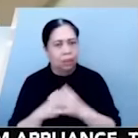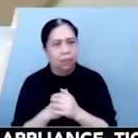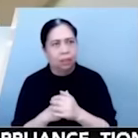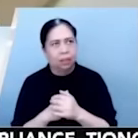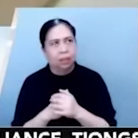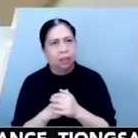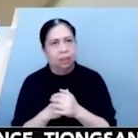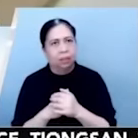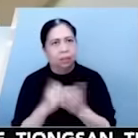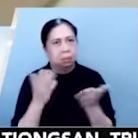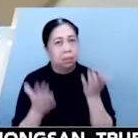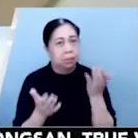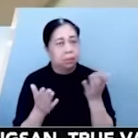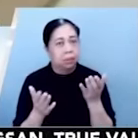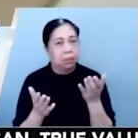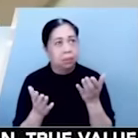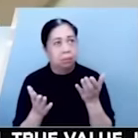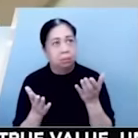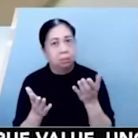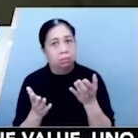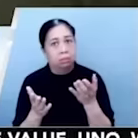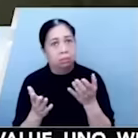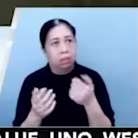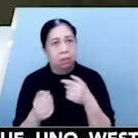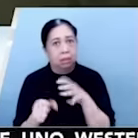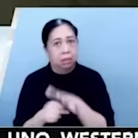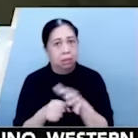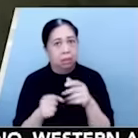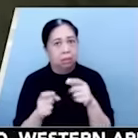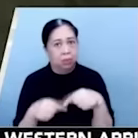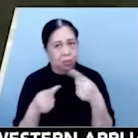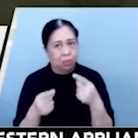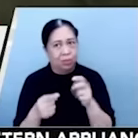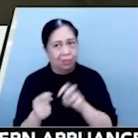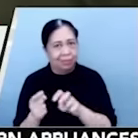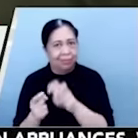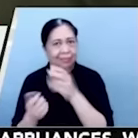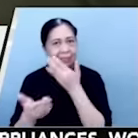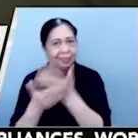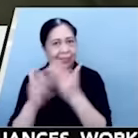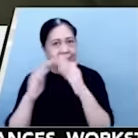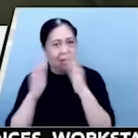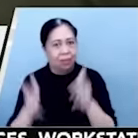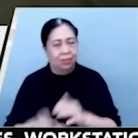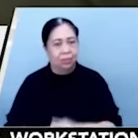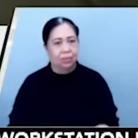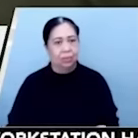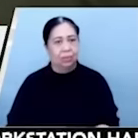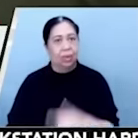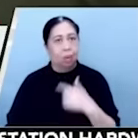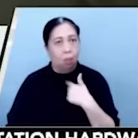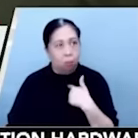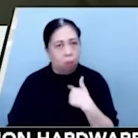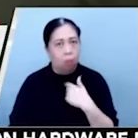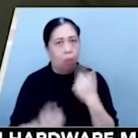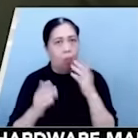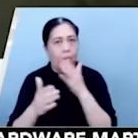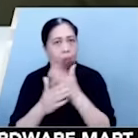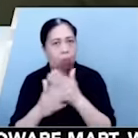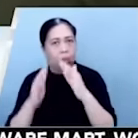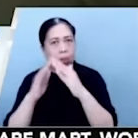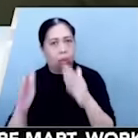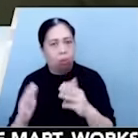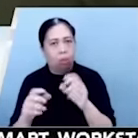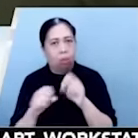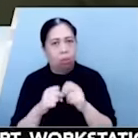Maybe along the way, doon ginawa yung kahalayan. Bali po ako po sir, dumayo lang po ako sa bahay nila para